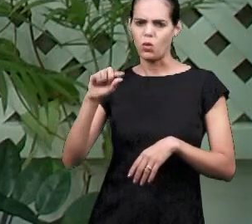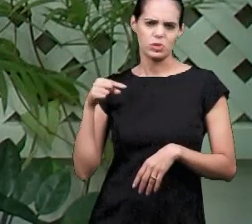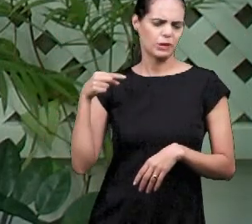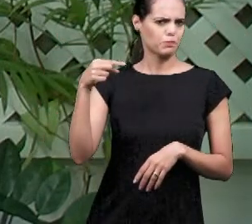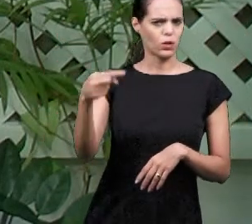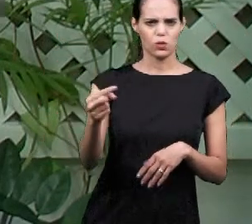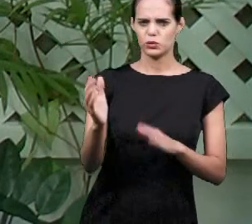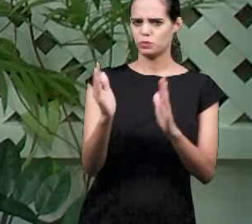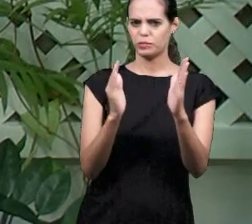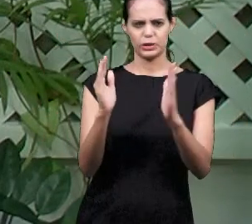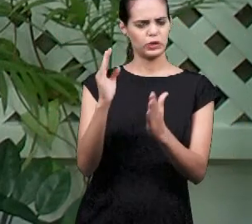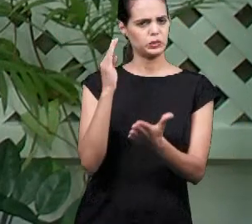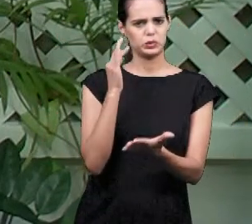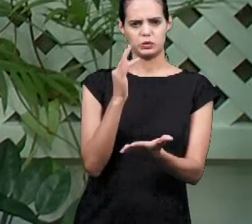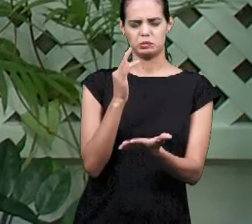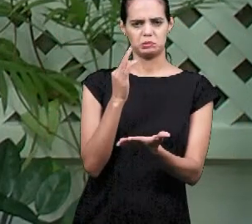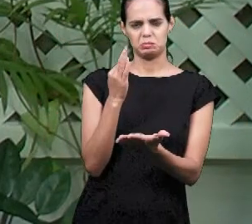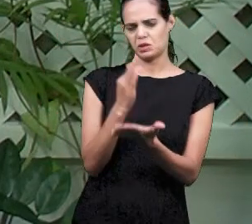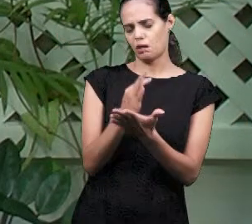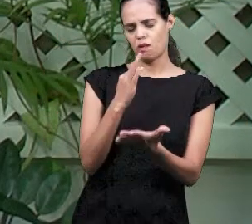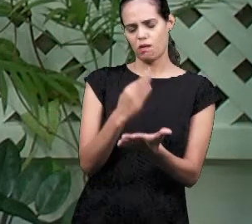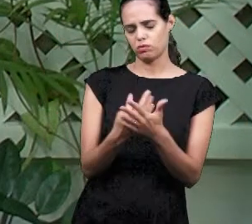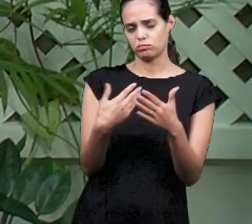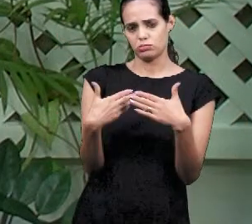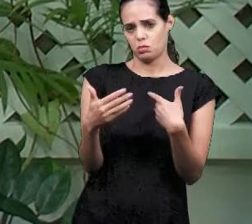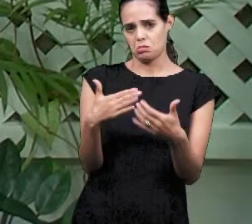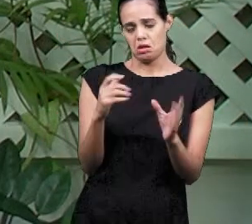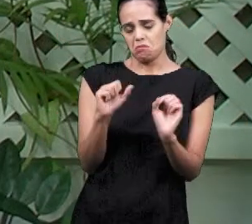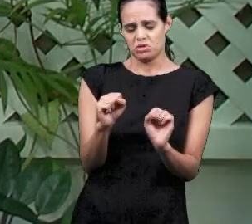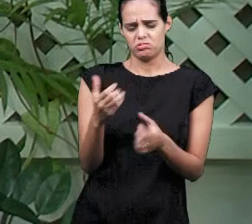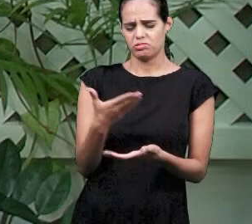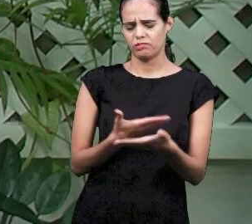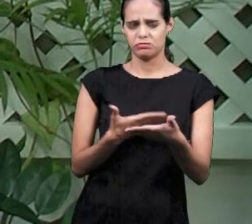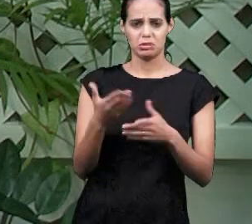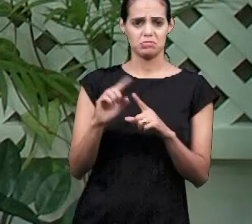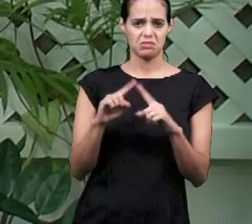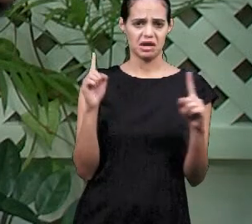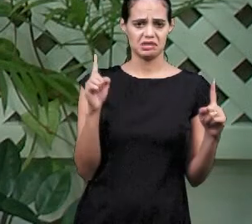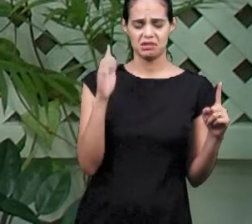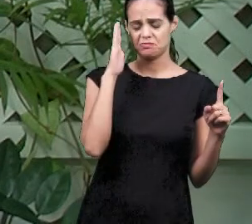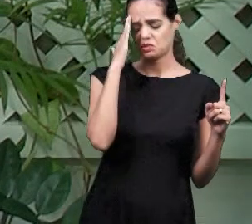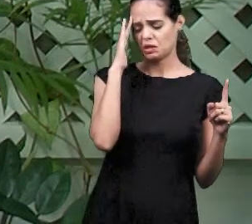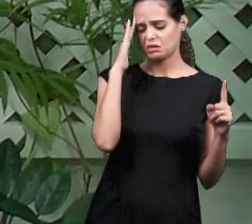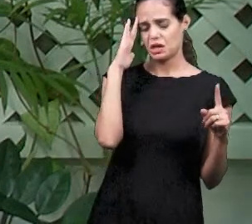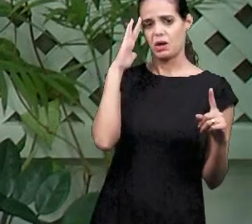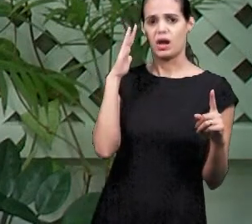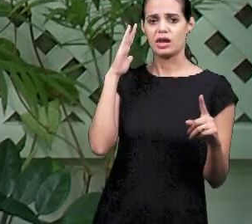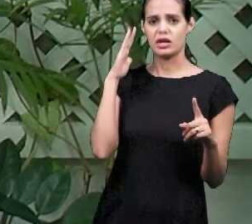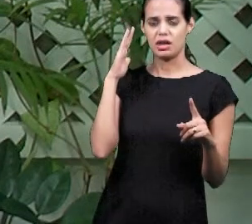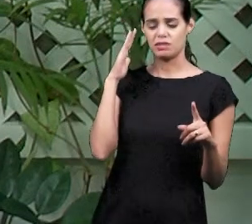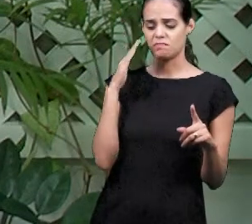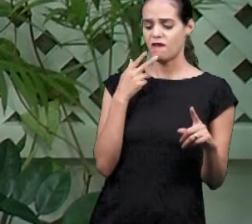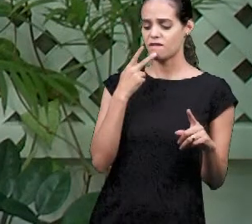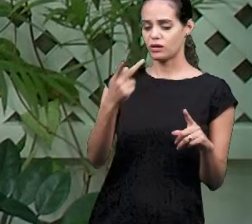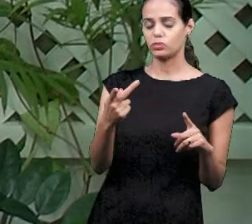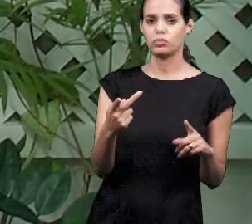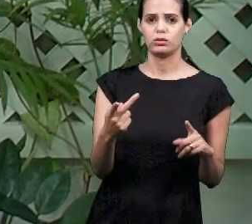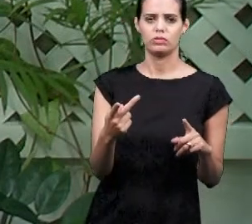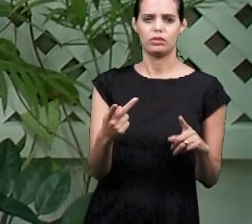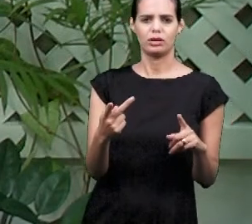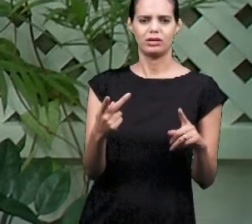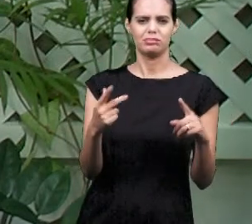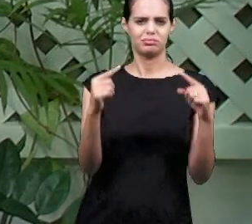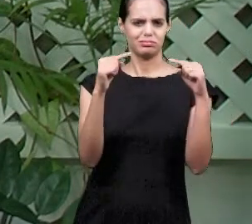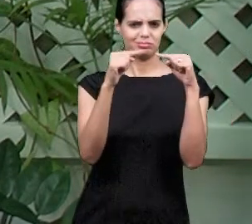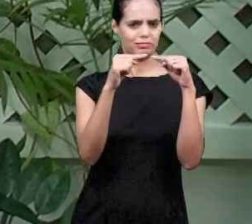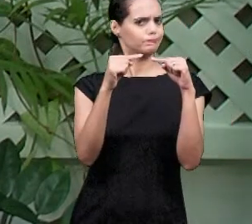de salut. Pourquoi? Parce que quelqu'un, il voit, sauver une fois, sauver pour toujours. C'est lui qui sauve